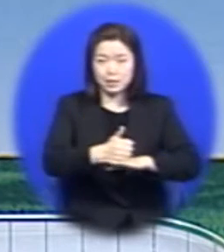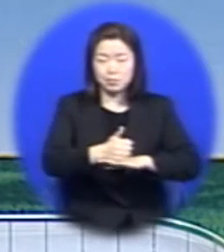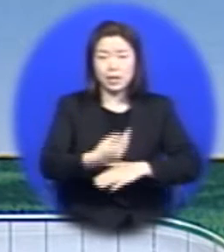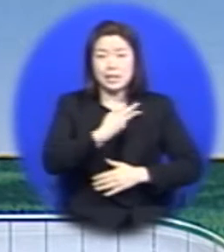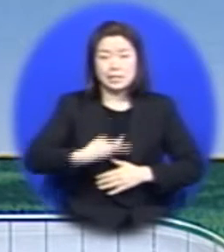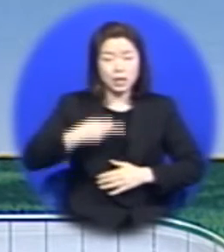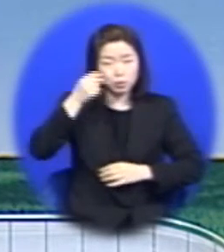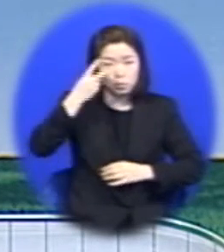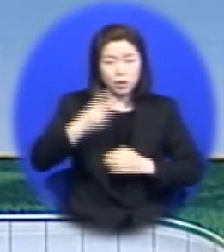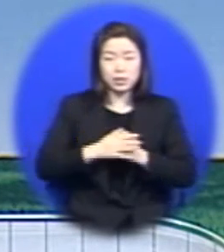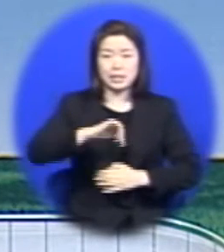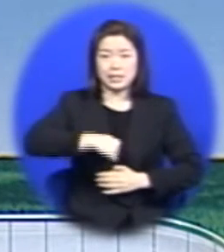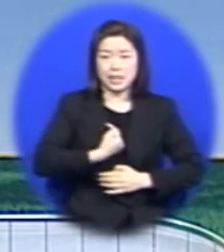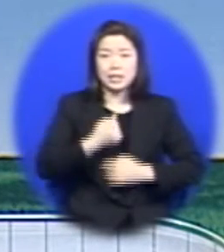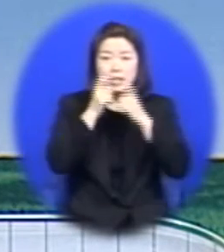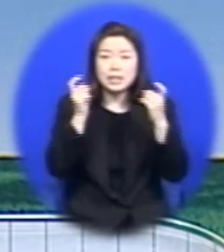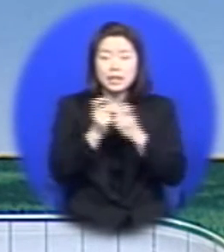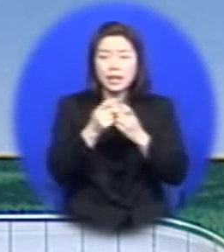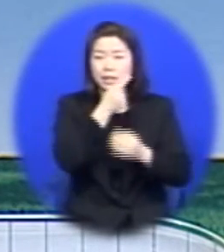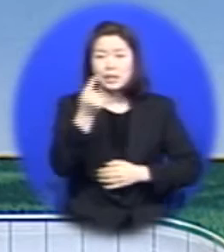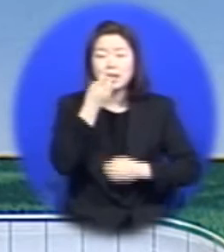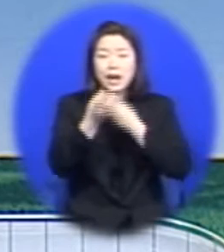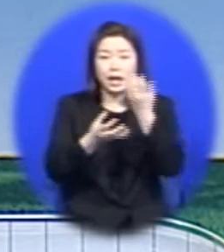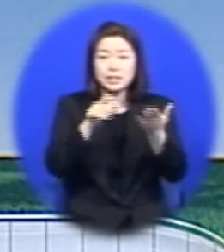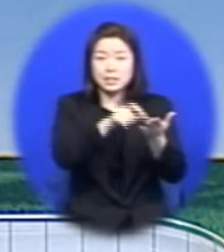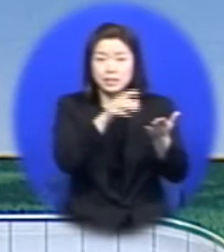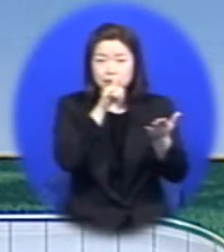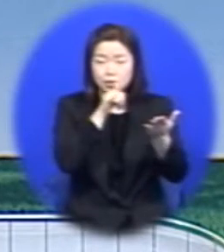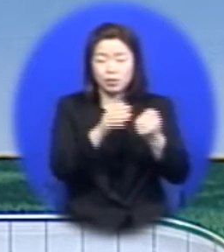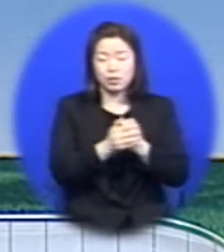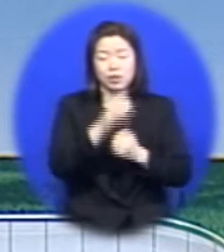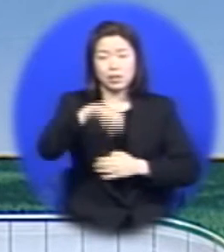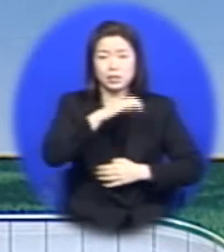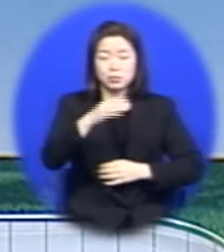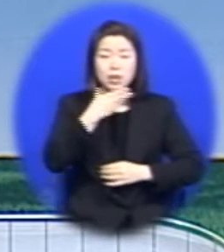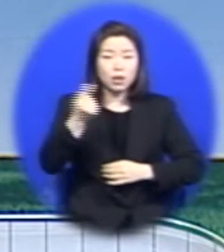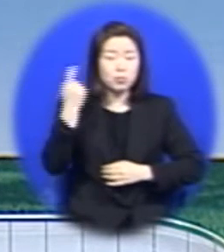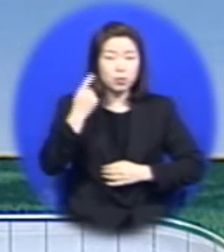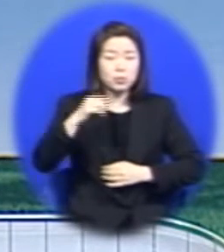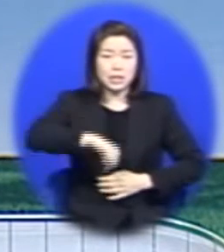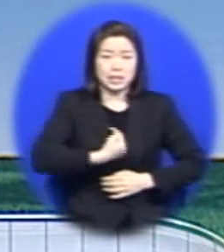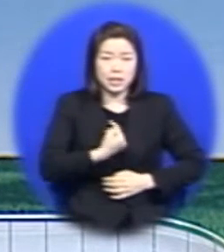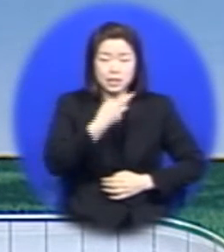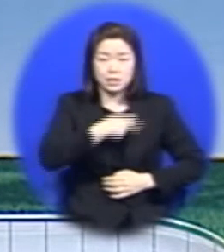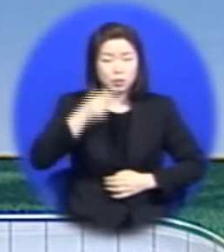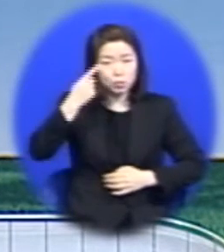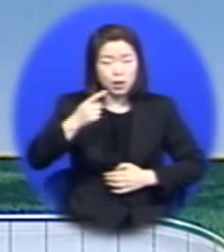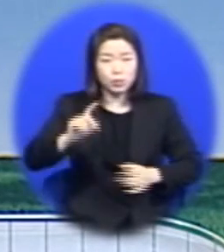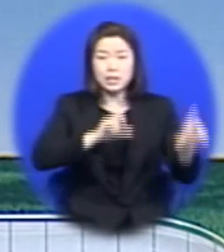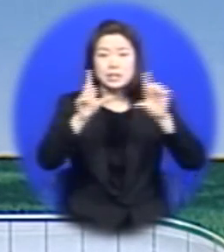바울의 자기 개인 간증을 하고 있습니다. 십자가의 복음이 사도 바울의 삶은 어떻게 바꿨는지를 말씀하고 있는